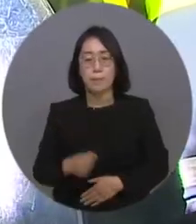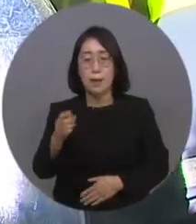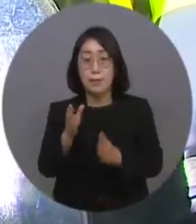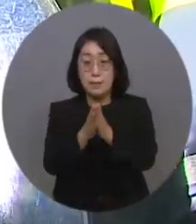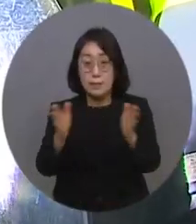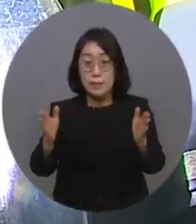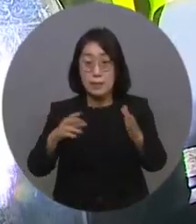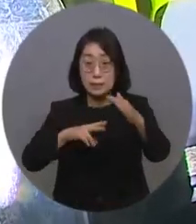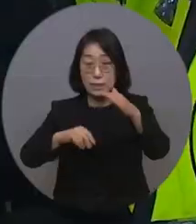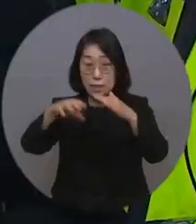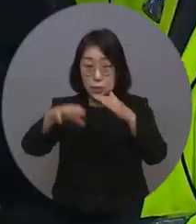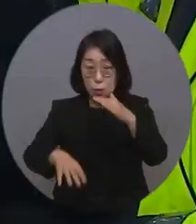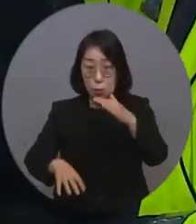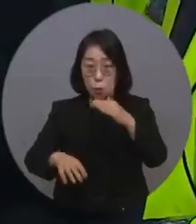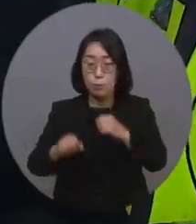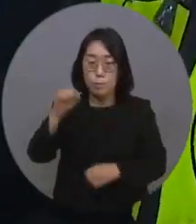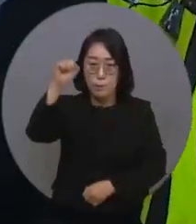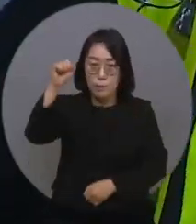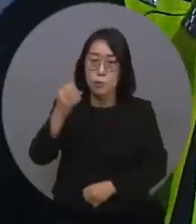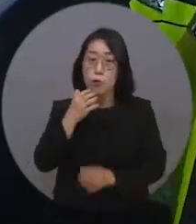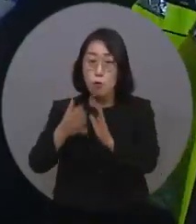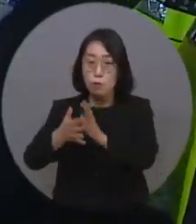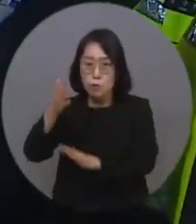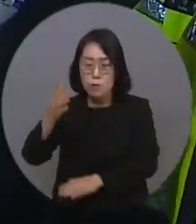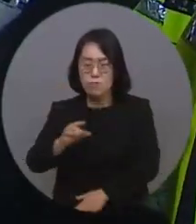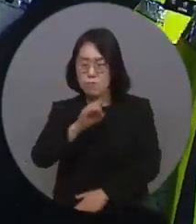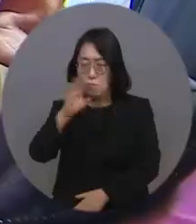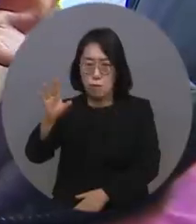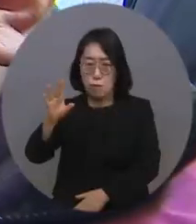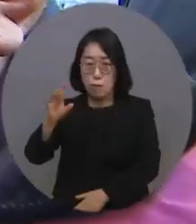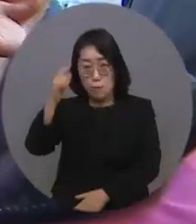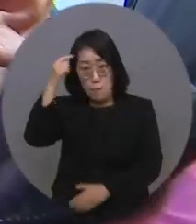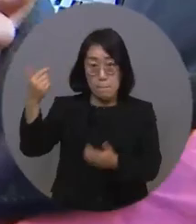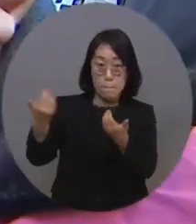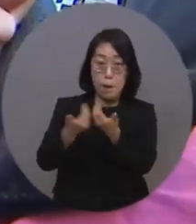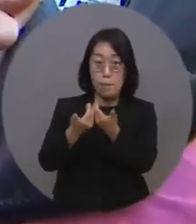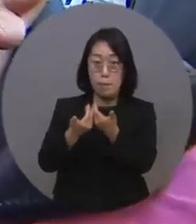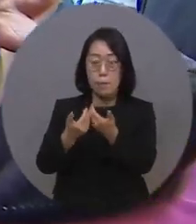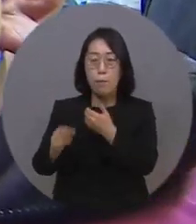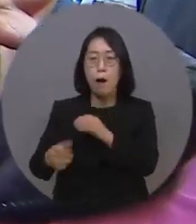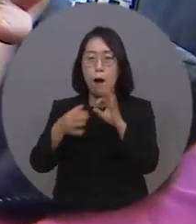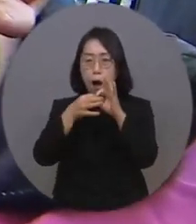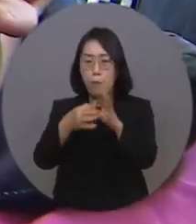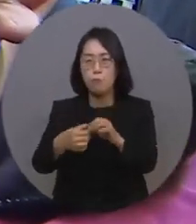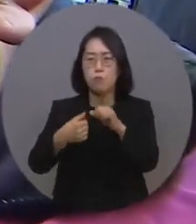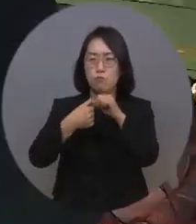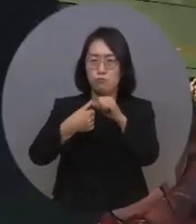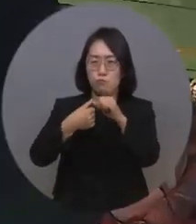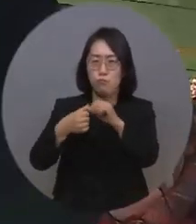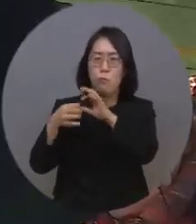시작된 지하철 행동. 서울시의 강경 대응이 예고된 만큼 앞으로의